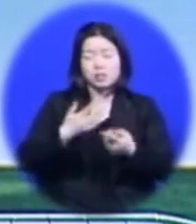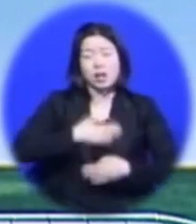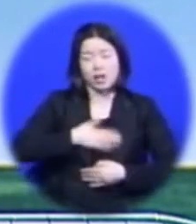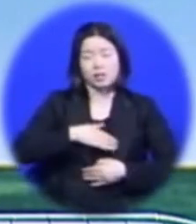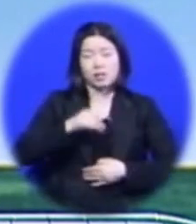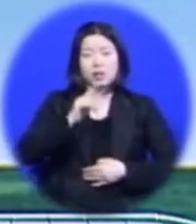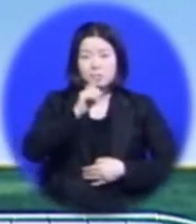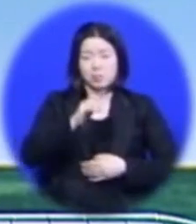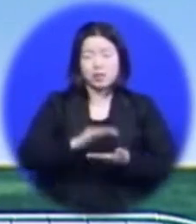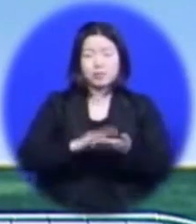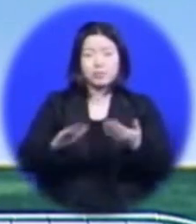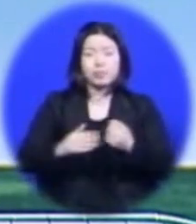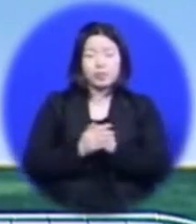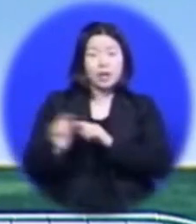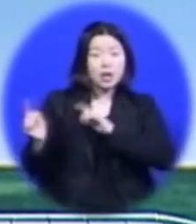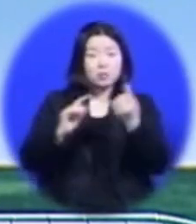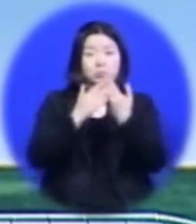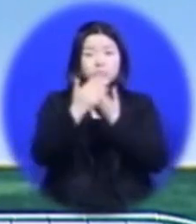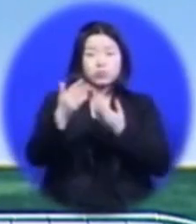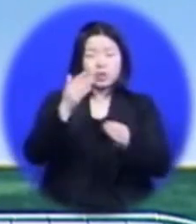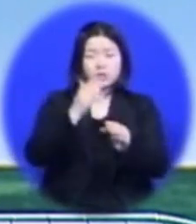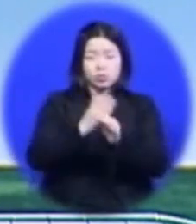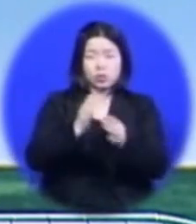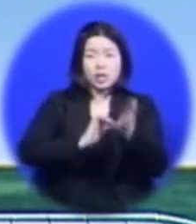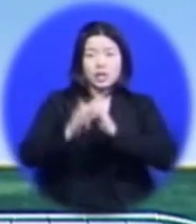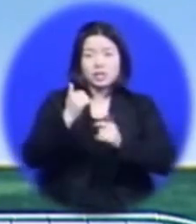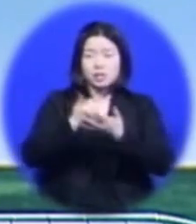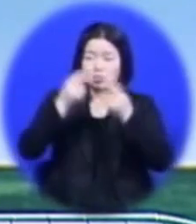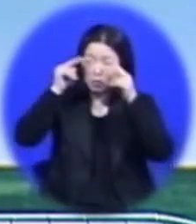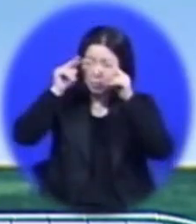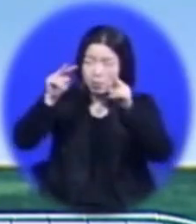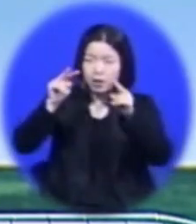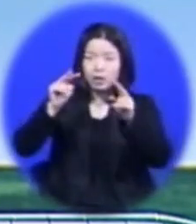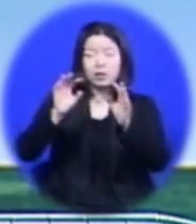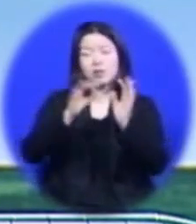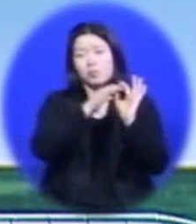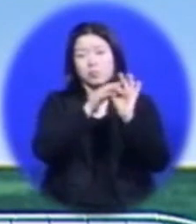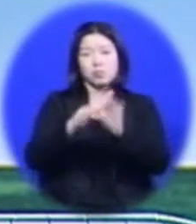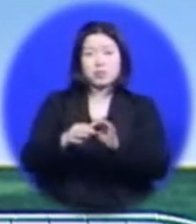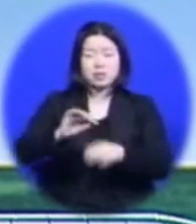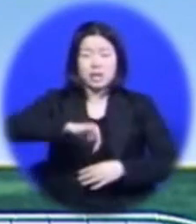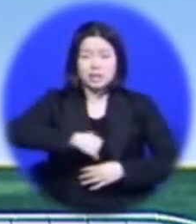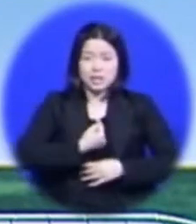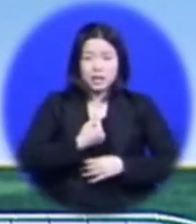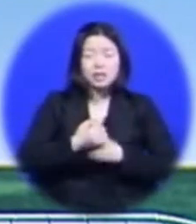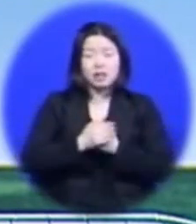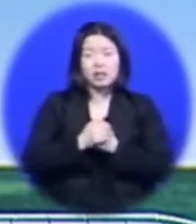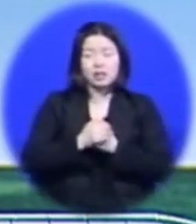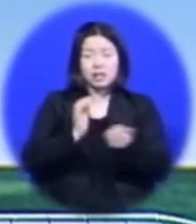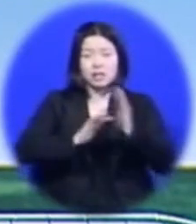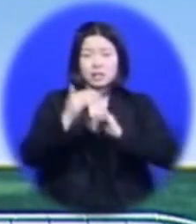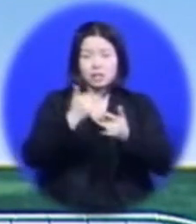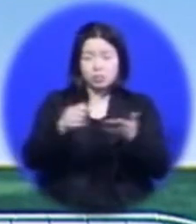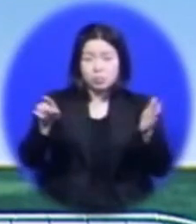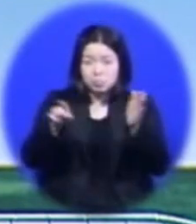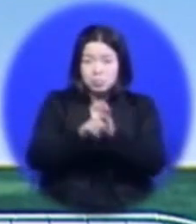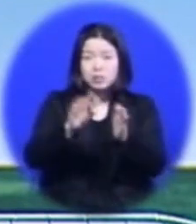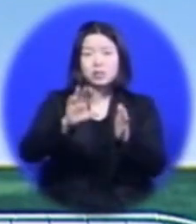거예요. 부흥회 중에 예수님을 바라보면서 자기가 예수님을 믿을